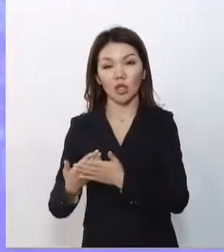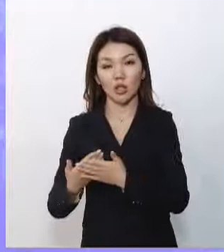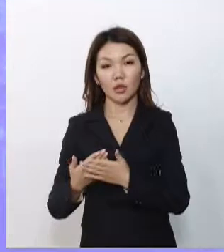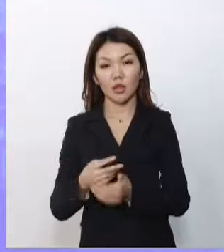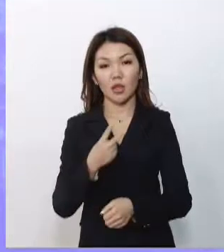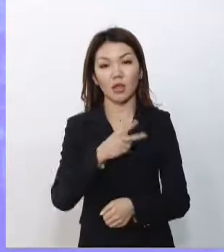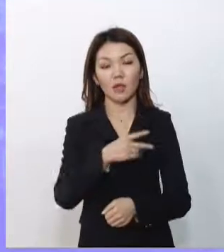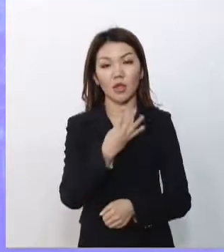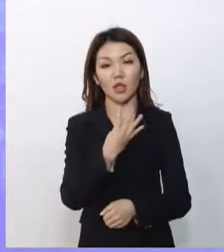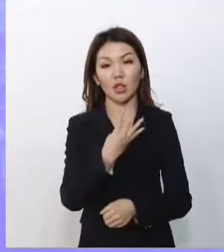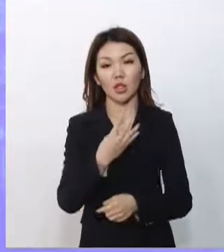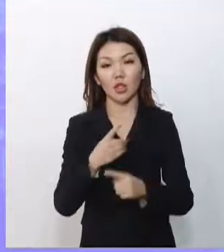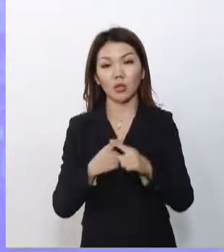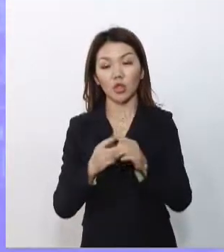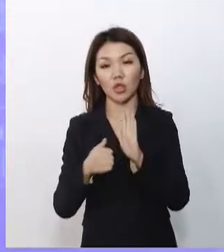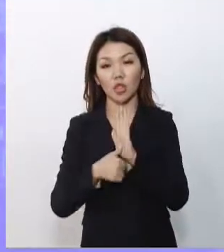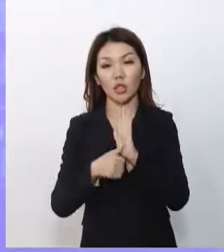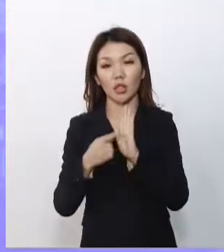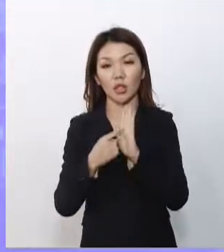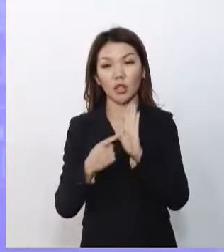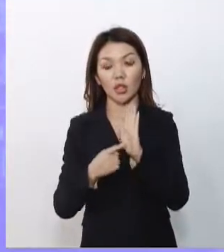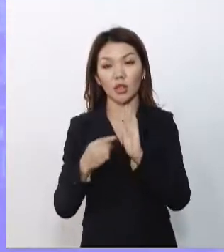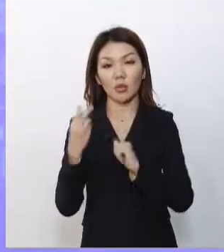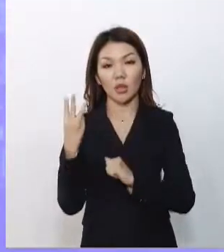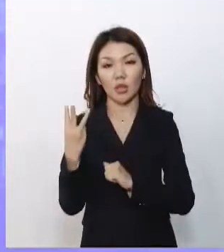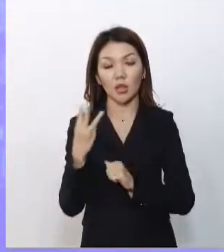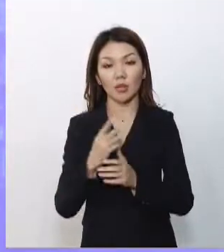чисел 24,6 разделим на 3.